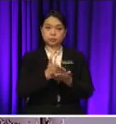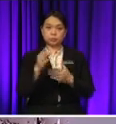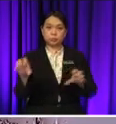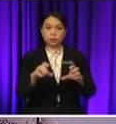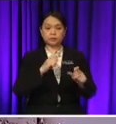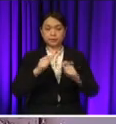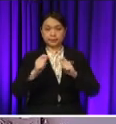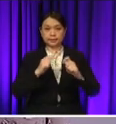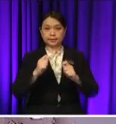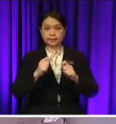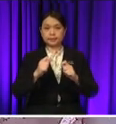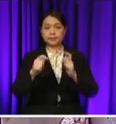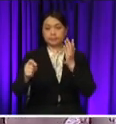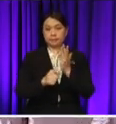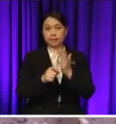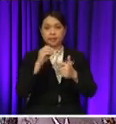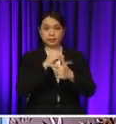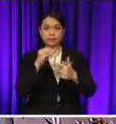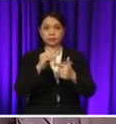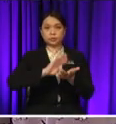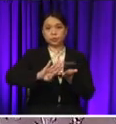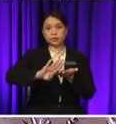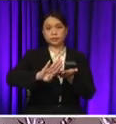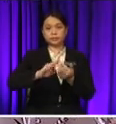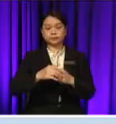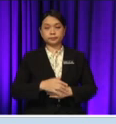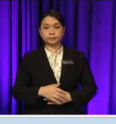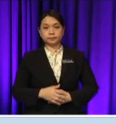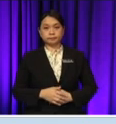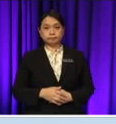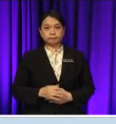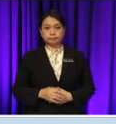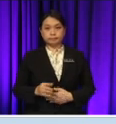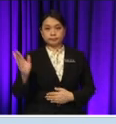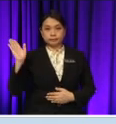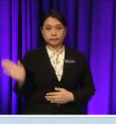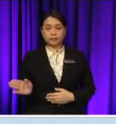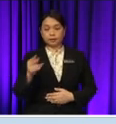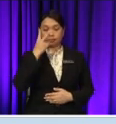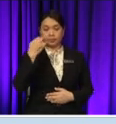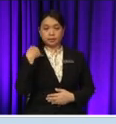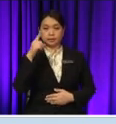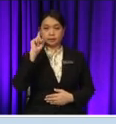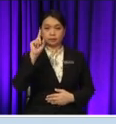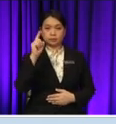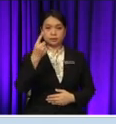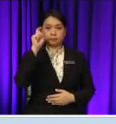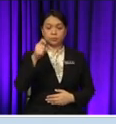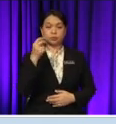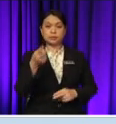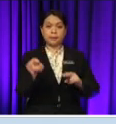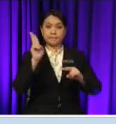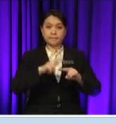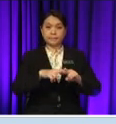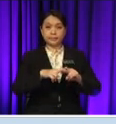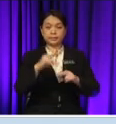atau tolak Oke jadi disini kalau kita lihat kita ada satu saja yang perlu ditambah yaitu